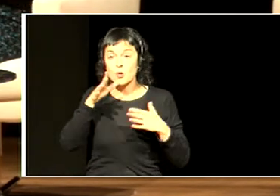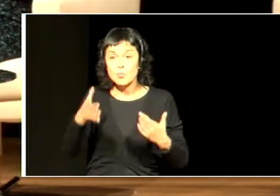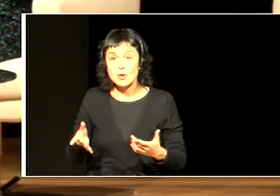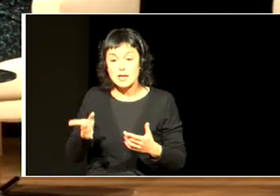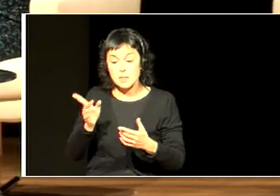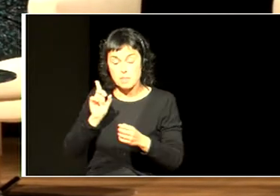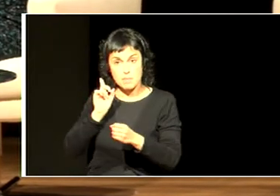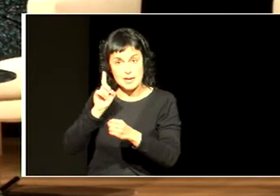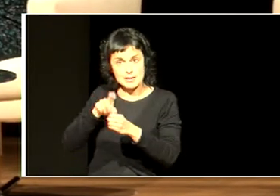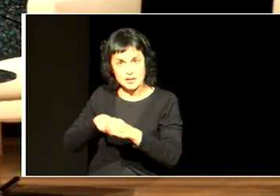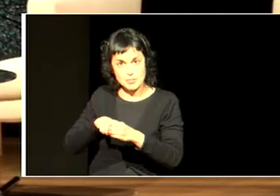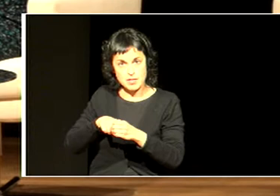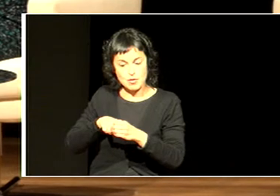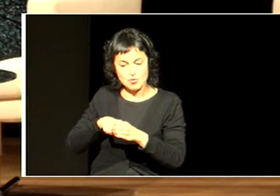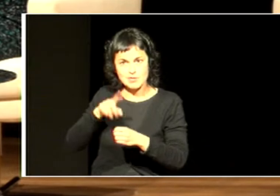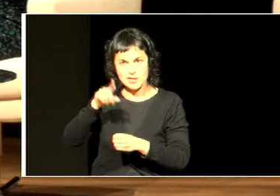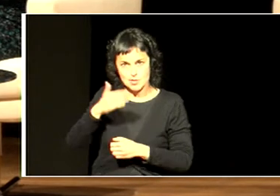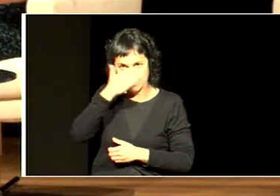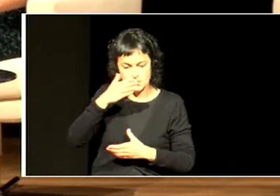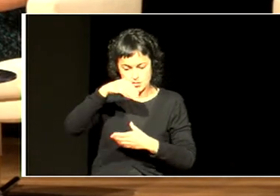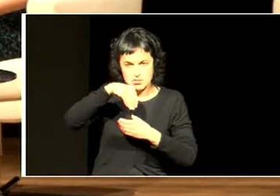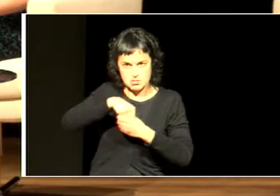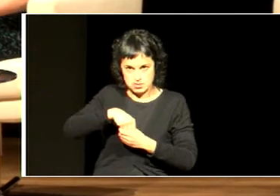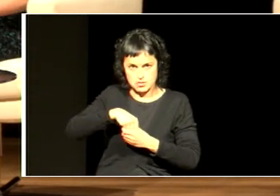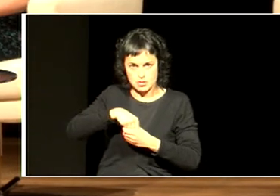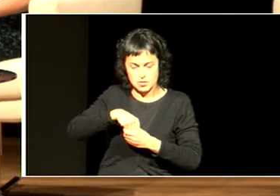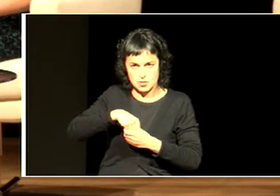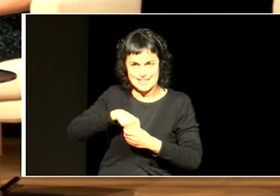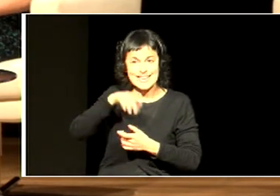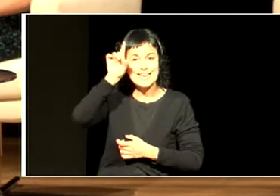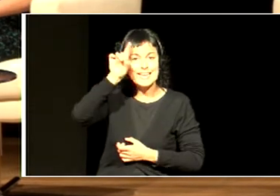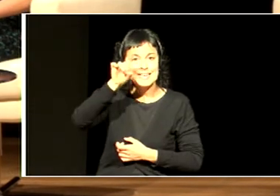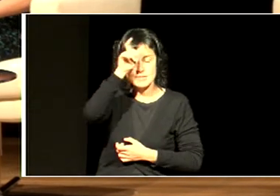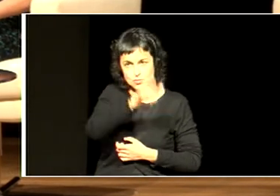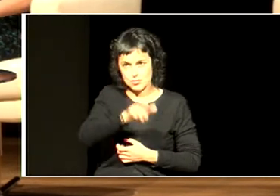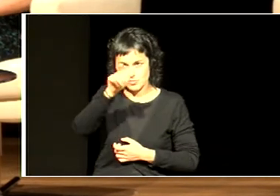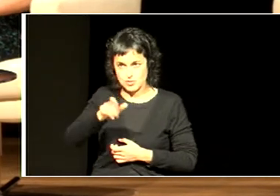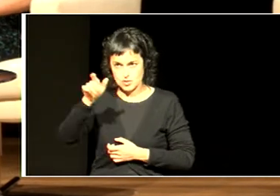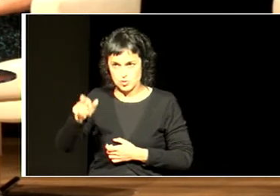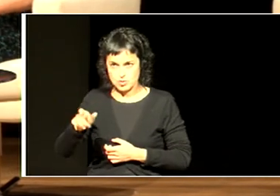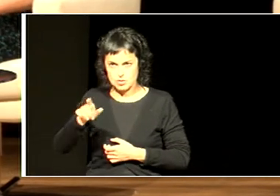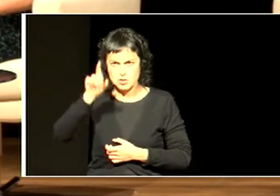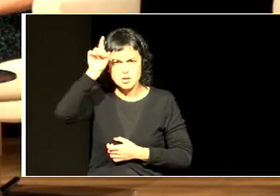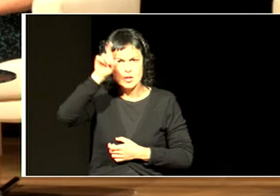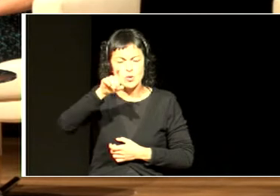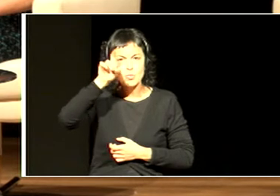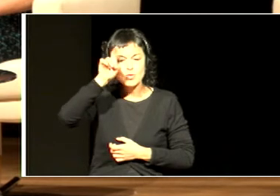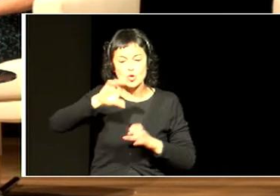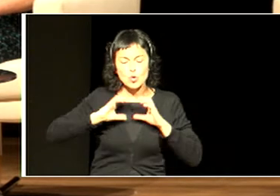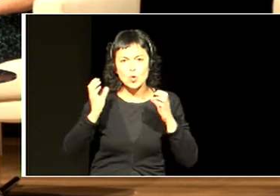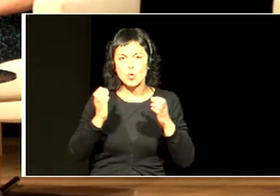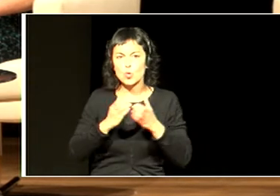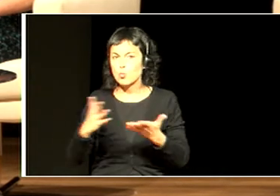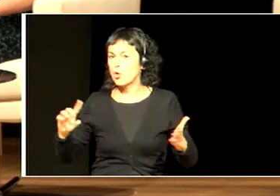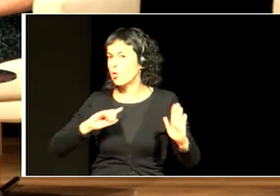dela irakasleona. Irakasleek klaustro osoa, saiatzen gara formazio